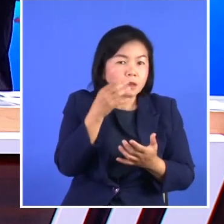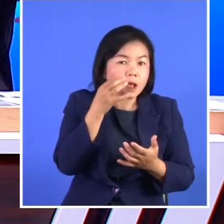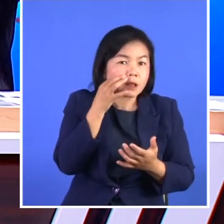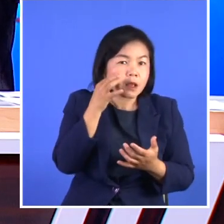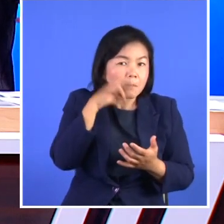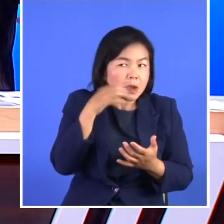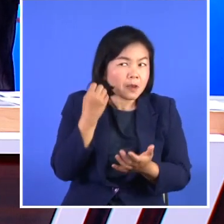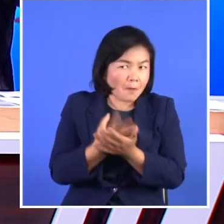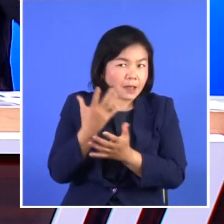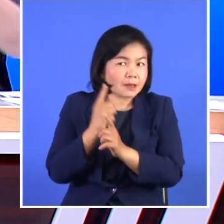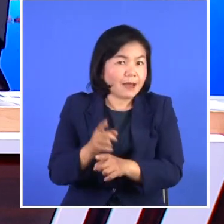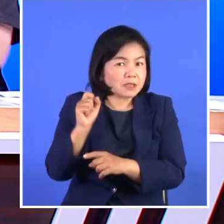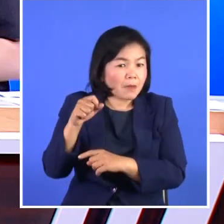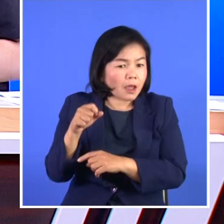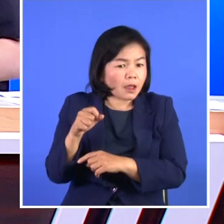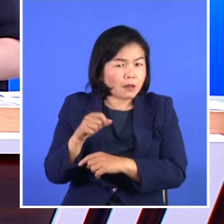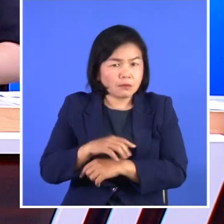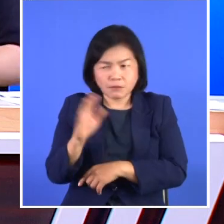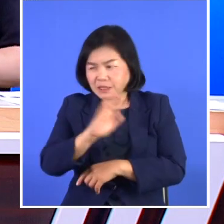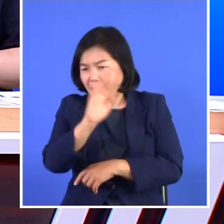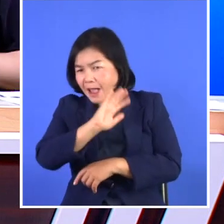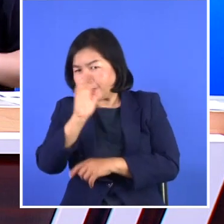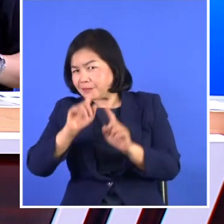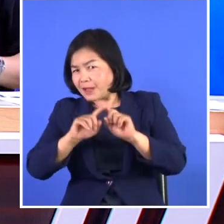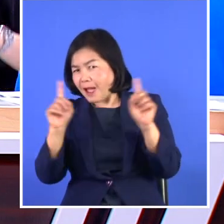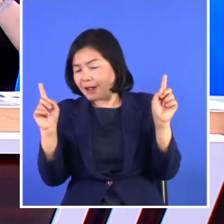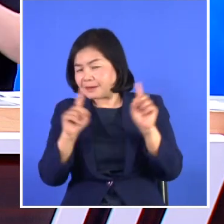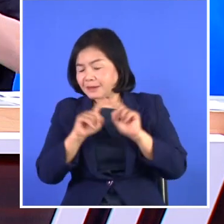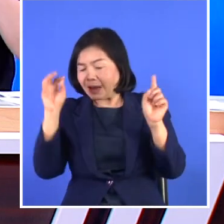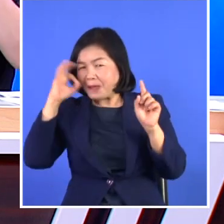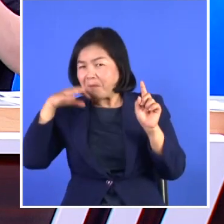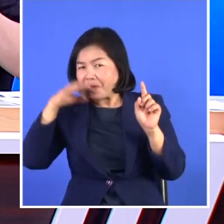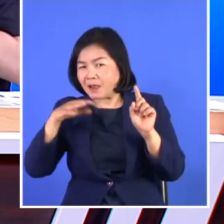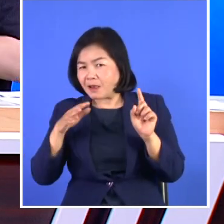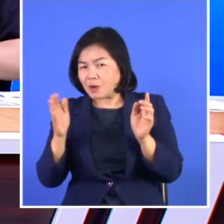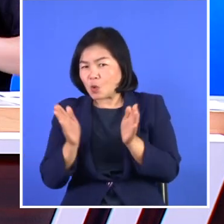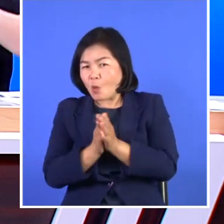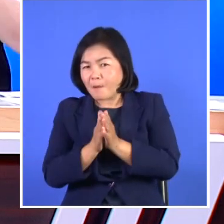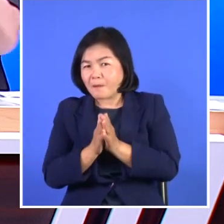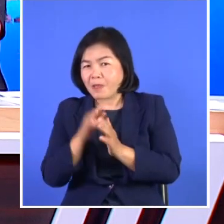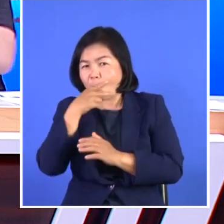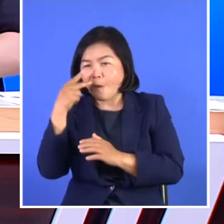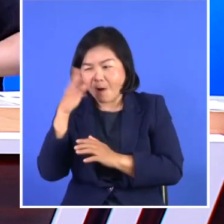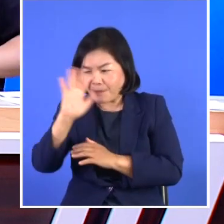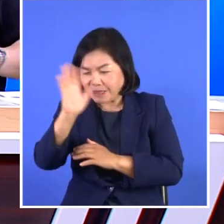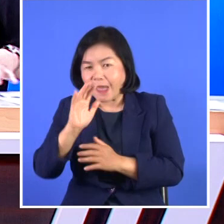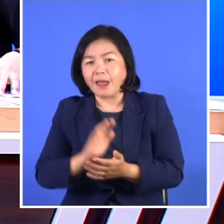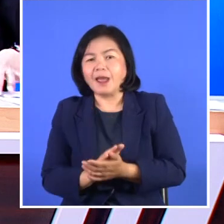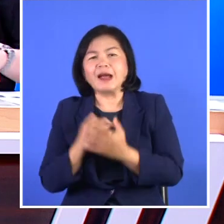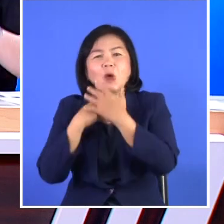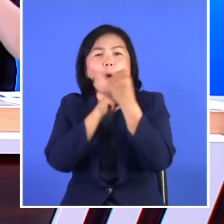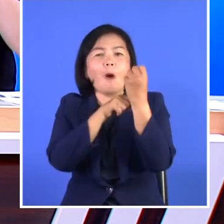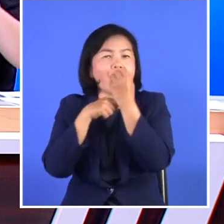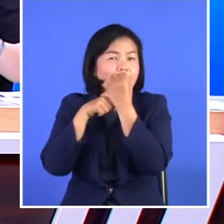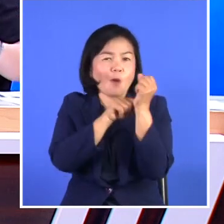ามน้ำผึ้งไม่มีน้ำตาล เอาเหรอ ใช่ ผสมน้ำตาลเหรอ น้ำตาลทรายอย่างเดียวน้ำตาลที่ทำมาจากอ้อยนี่